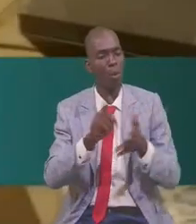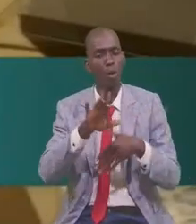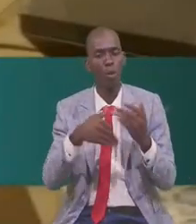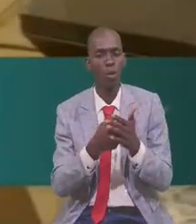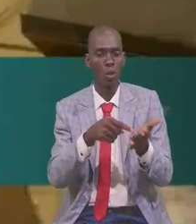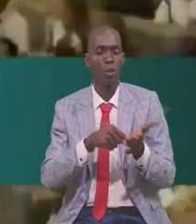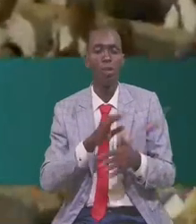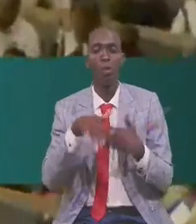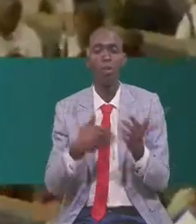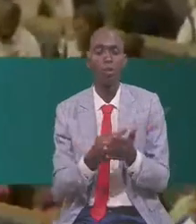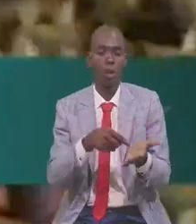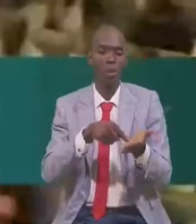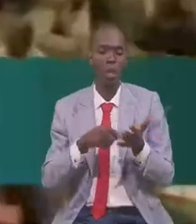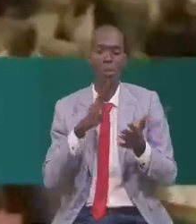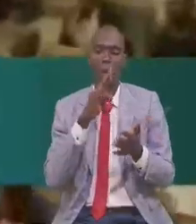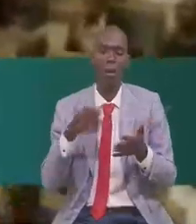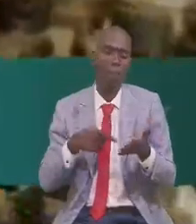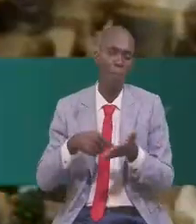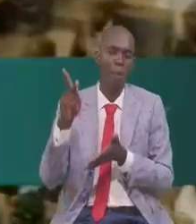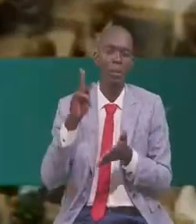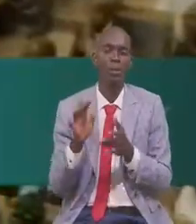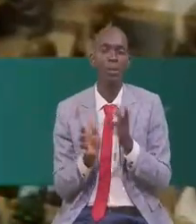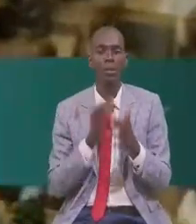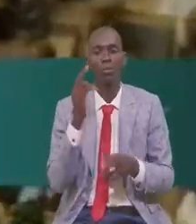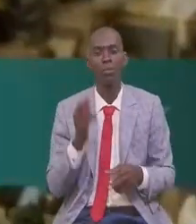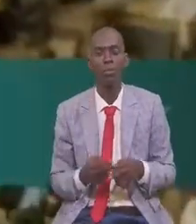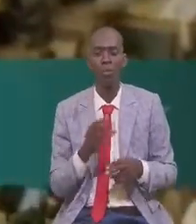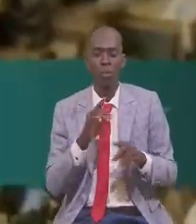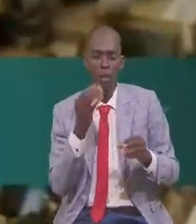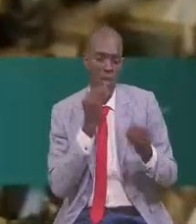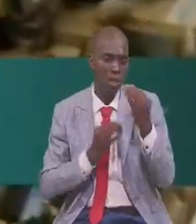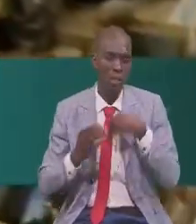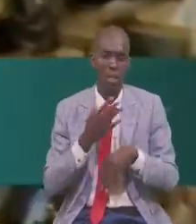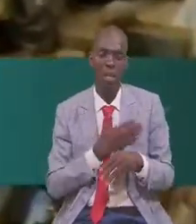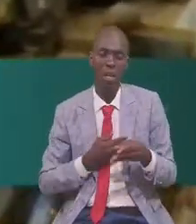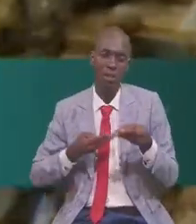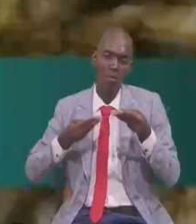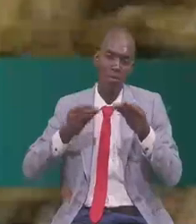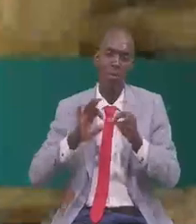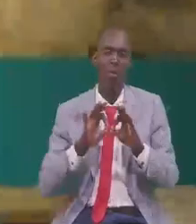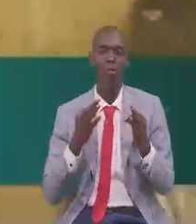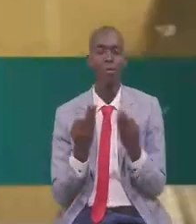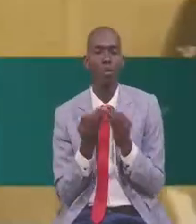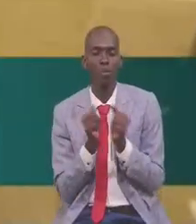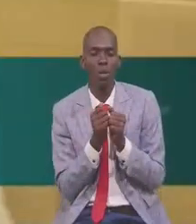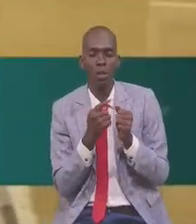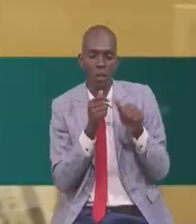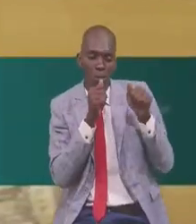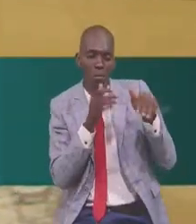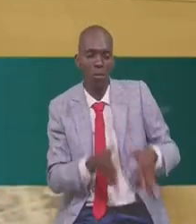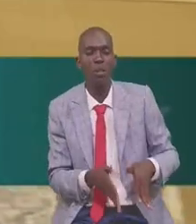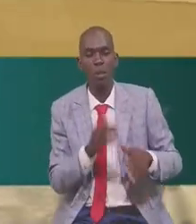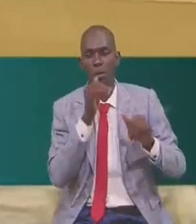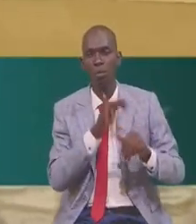de Jésus. Mange et nourris ta famille du reste. Nous voyons Naaman qui